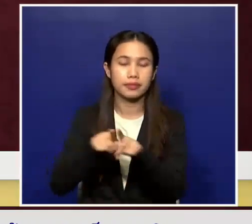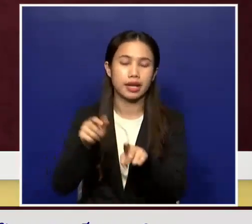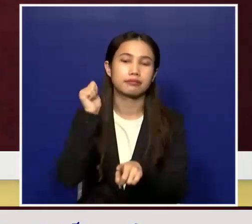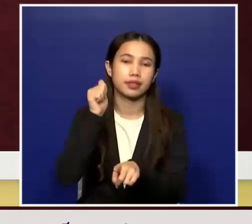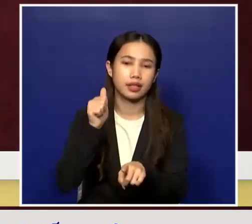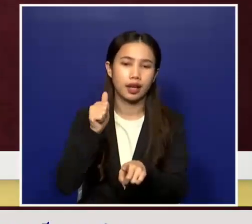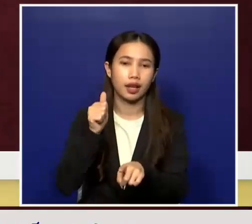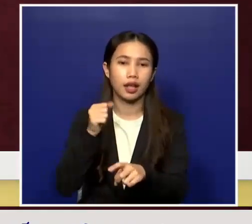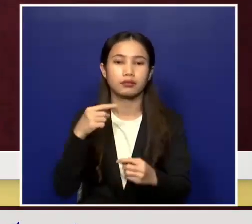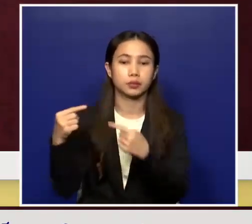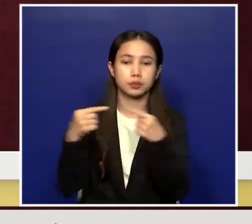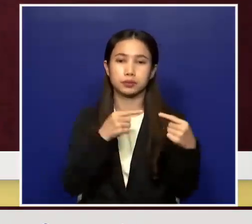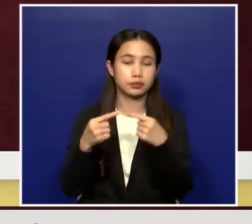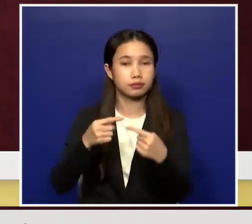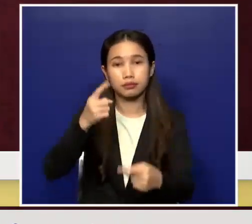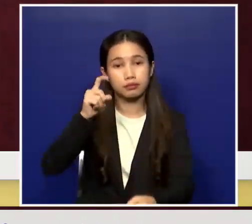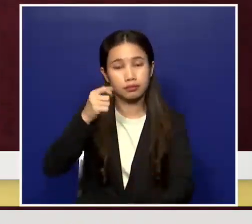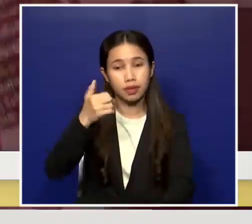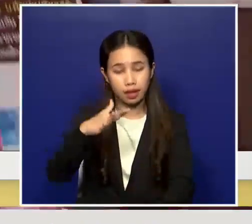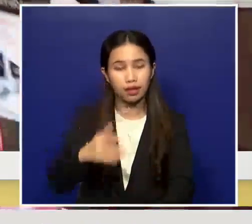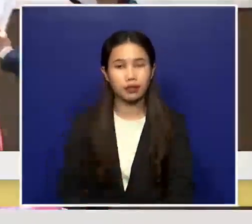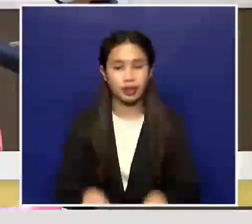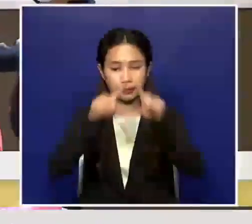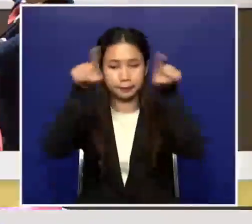ใครสู้เขาได้เลยอ่ะทีนี้ชาร์จต่อไป